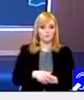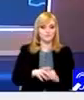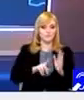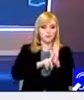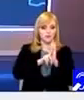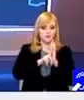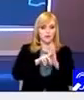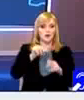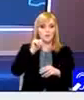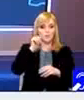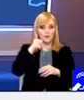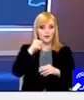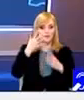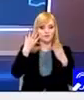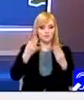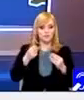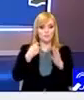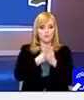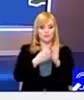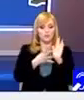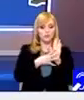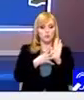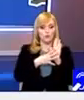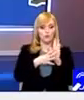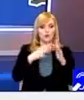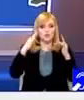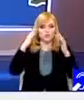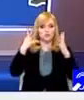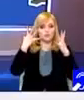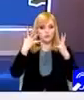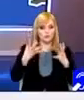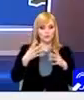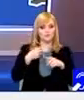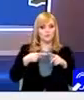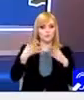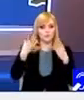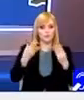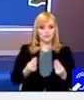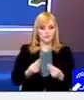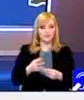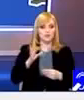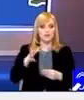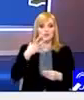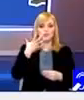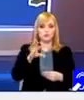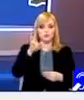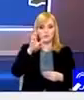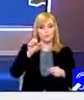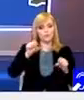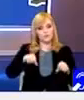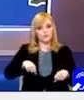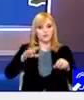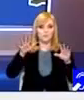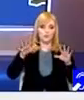Mâine maximele vor urca până la 9 grade Celsius. Cerul va fi noros, iar în a doua jumătate a zilei, în sudul țării, sunt